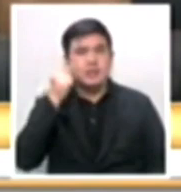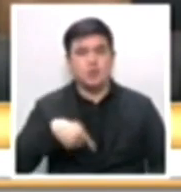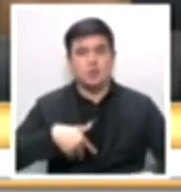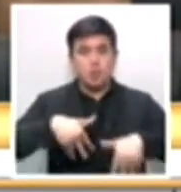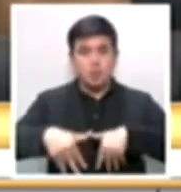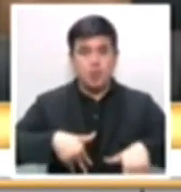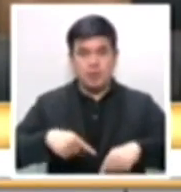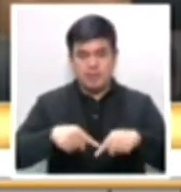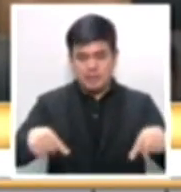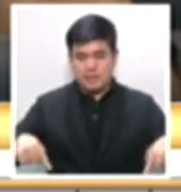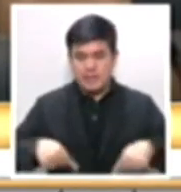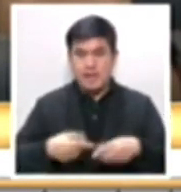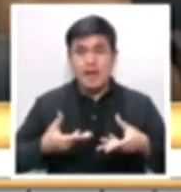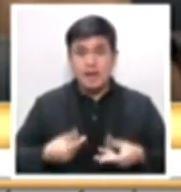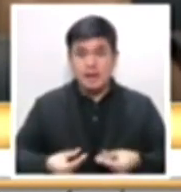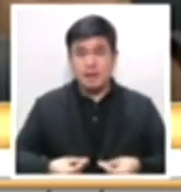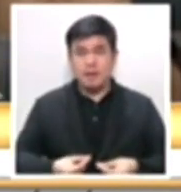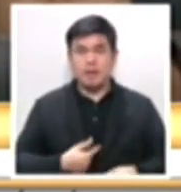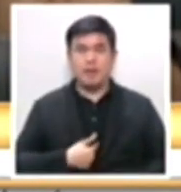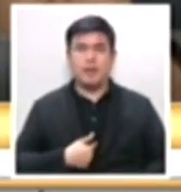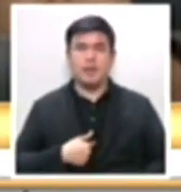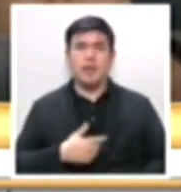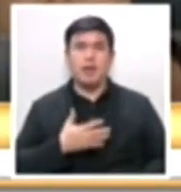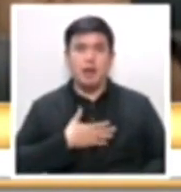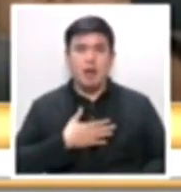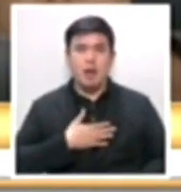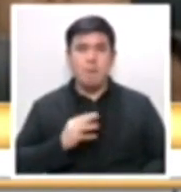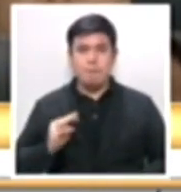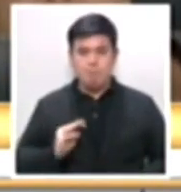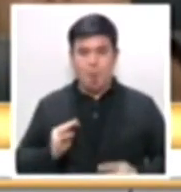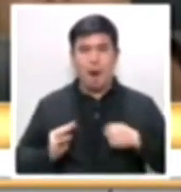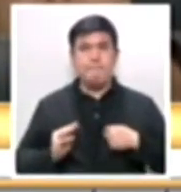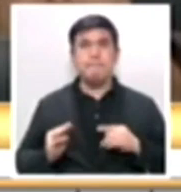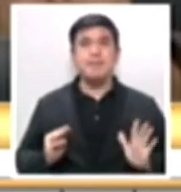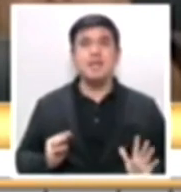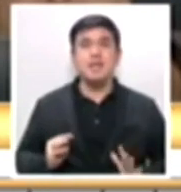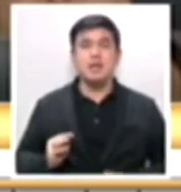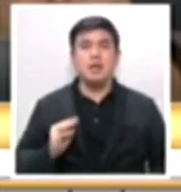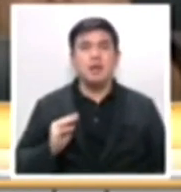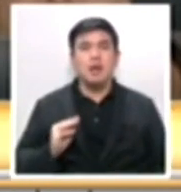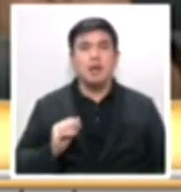มีพื้นที่อยู่ตรงเนี้ยคำถามของเขาคือทำไมตรงของเขาไม่ม่วงบ้างทำไมถึงไปม่วงเอาไอ้ตรงที่เป็นของนายทุนอยู่